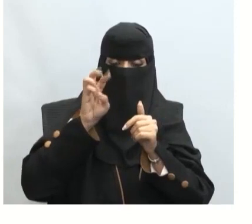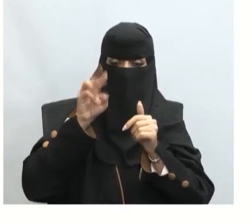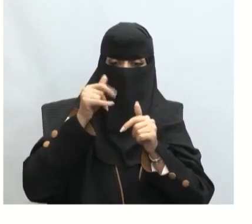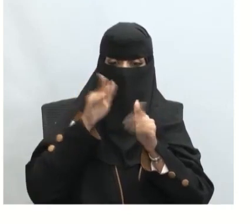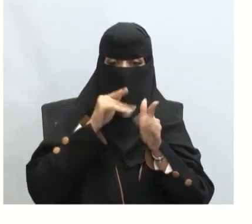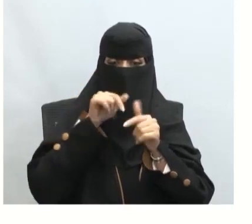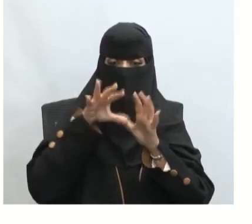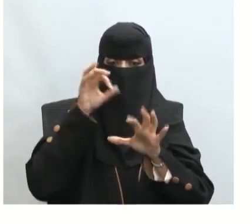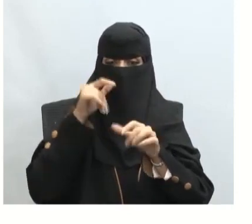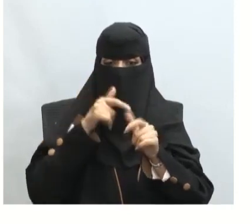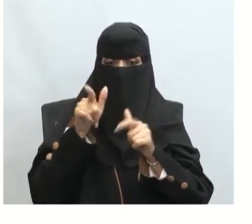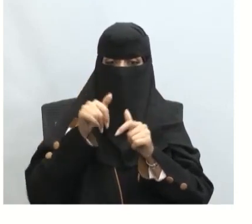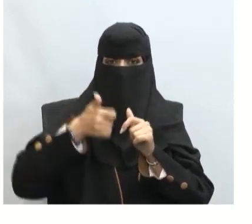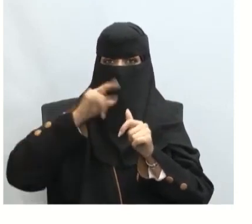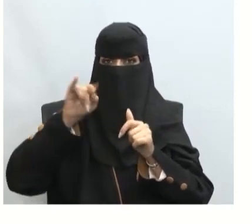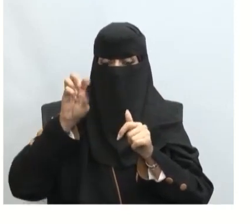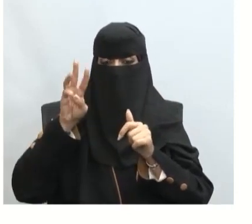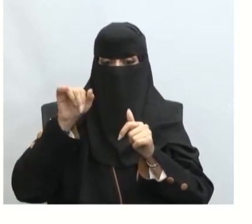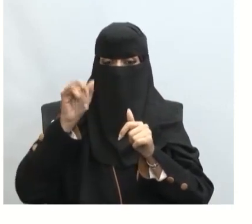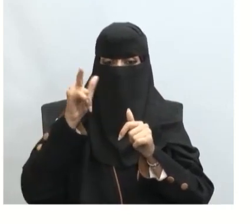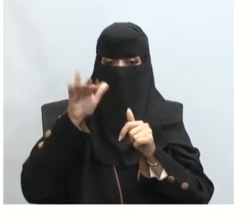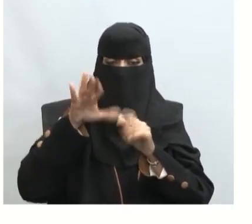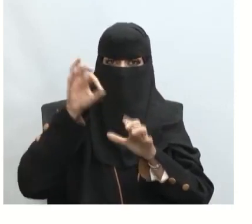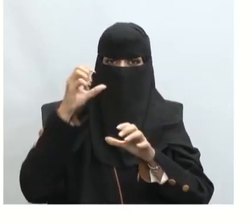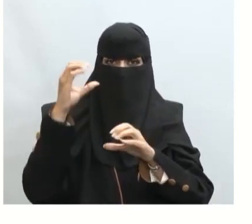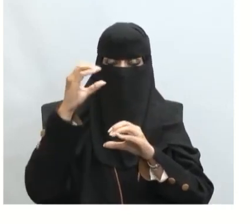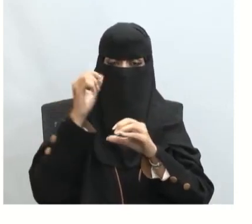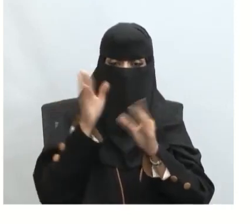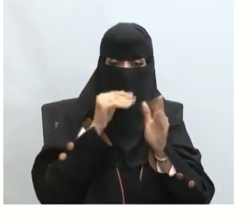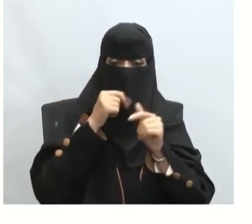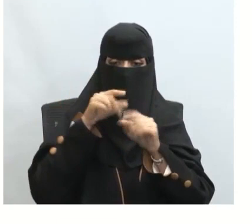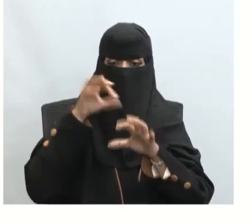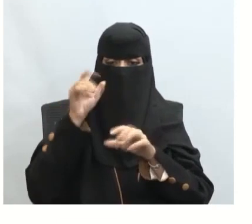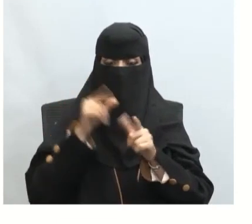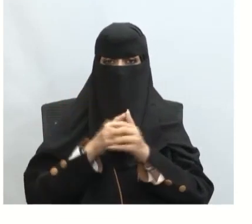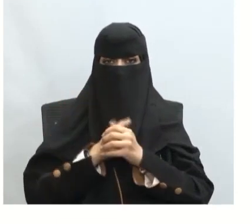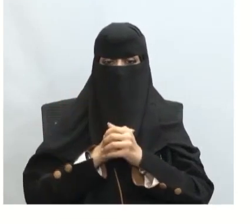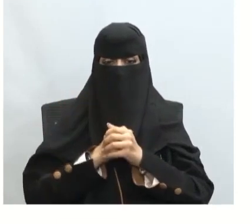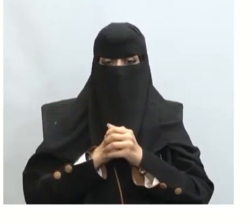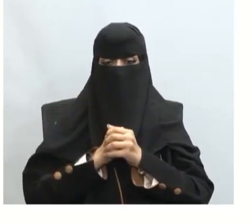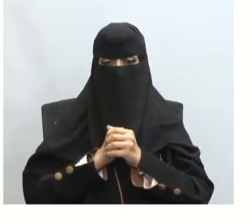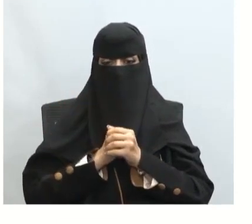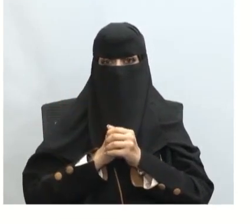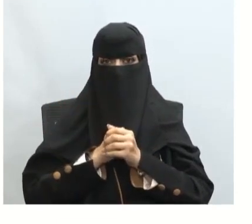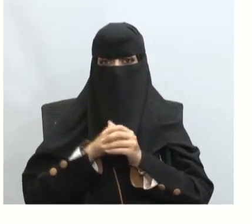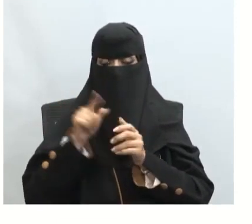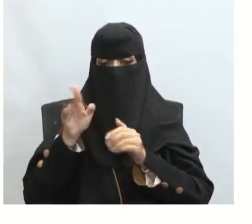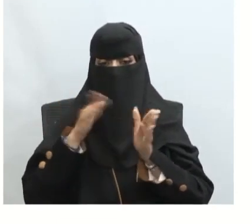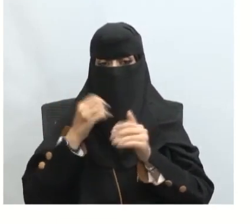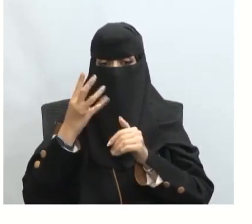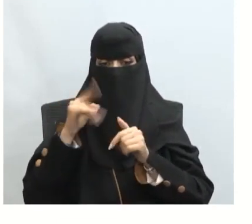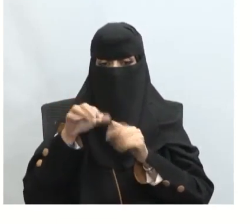ايثيلين بولي ايثيلين اذا نشتق منها وهي تقول نقول هنا ايثيلين بولي رباعي فلورو